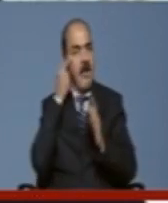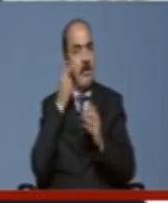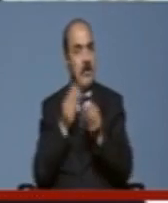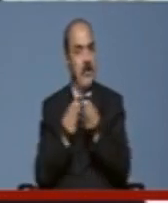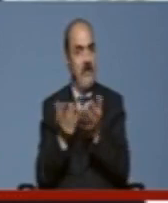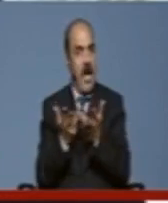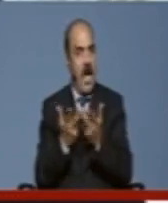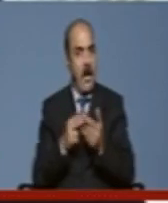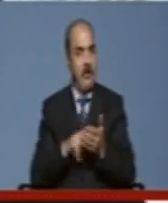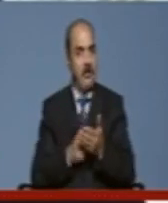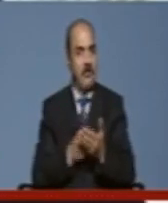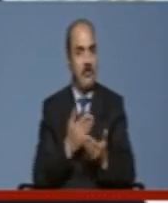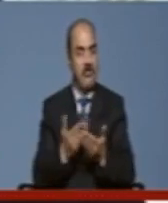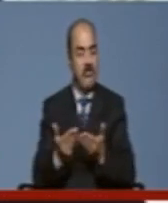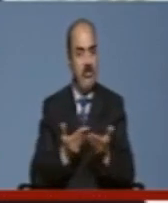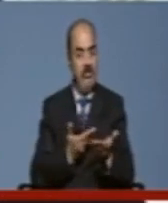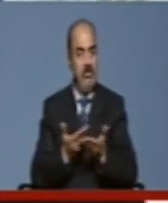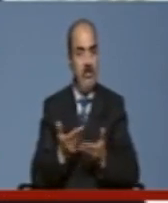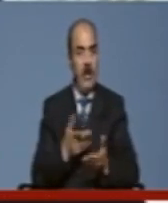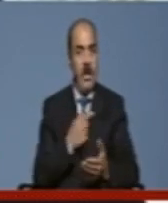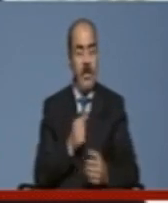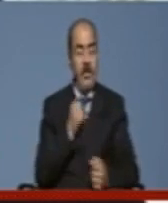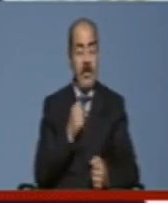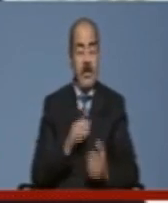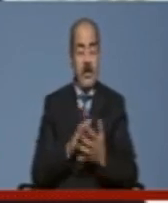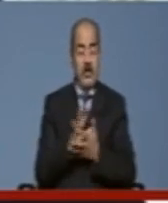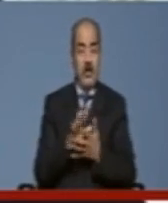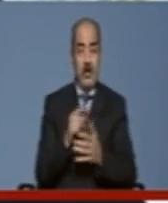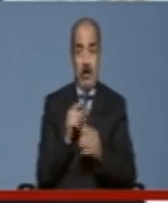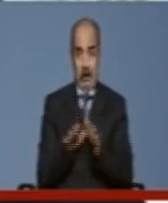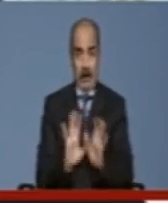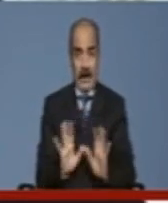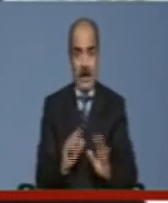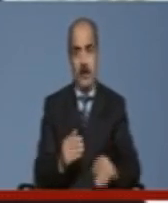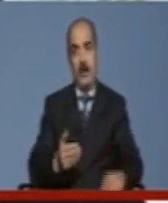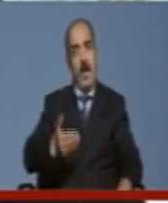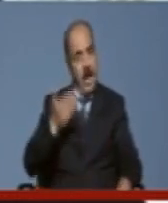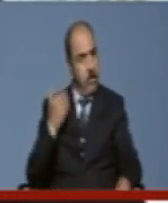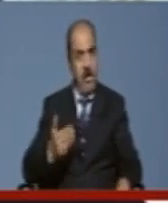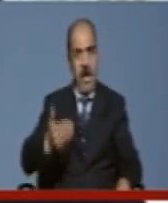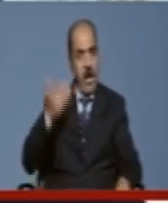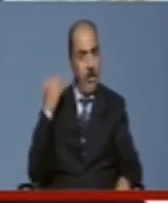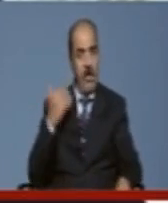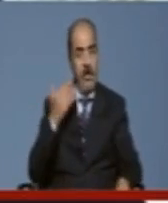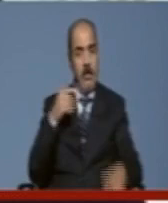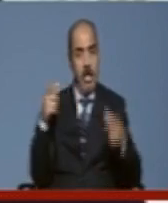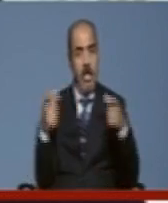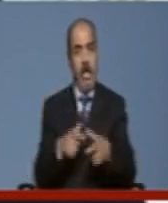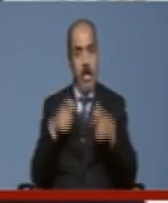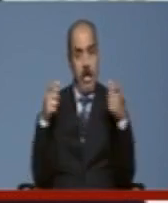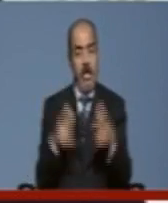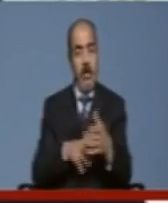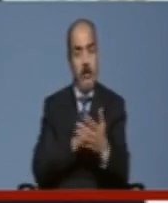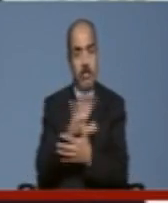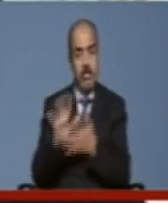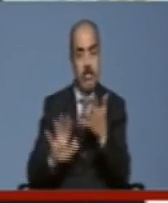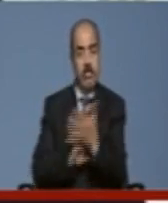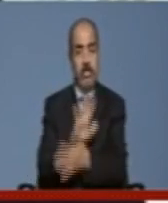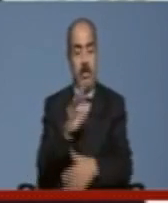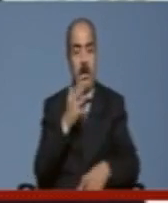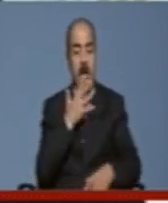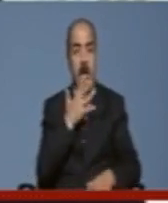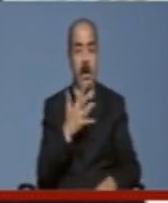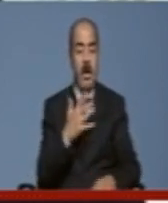أحد أسباب التداعيات اللي احنا شفناها مش في الجولة ديت، في 5 جولات من الصراع خلال 20 سنة اللي